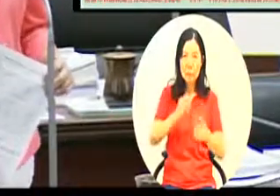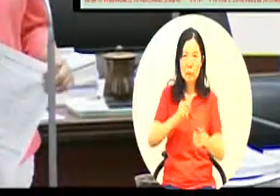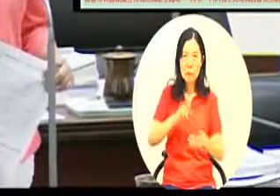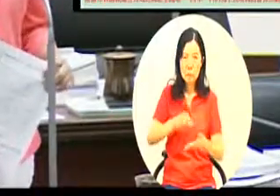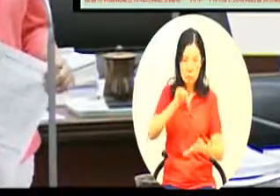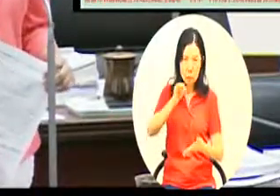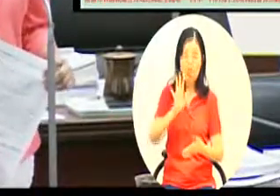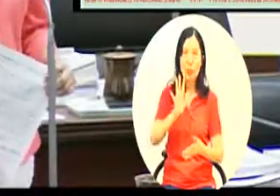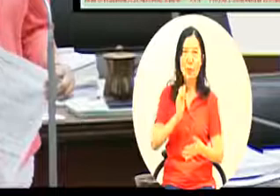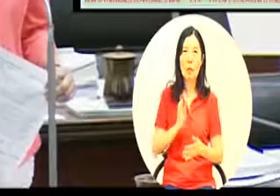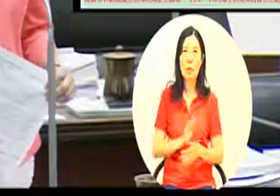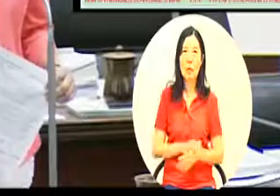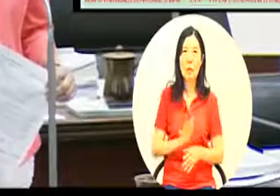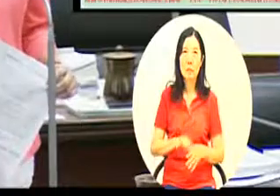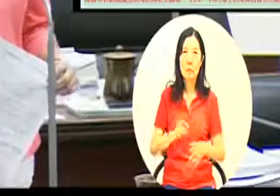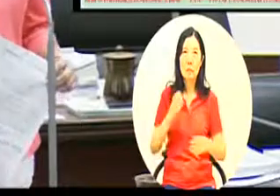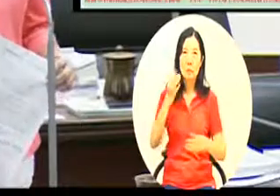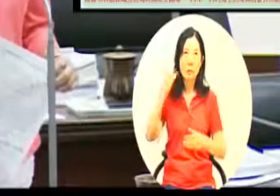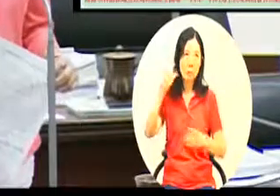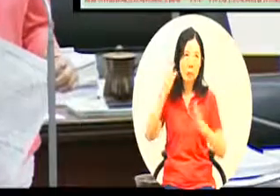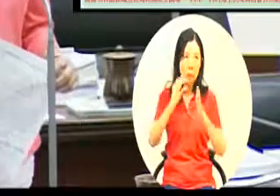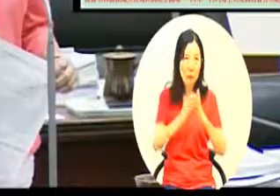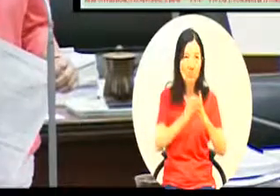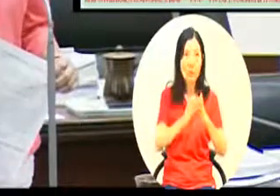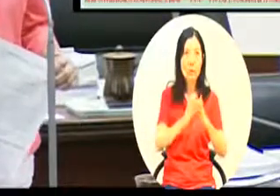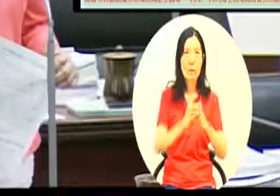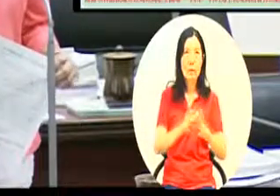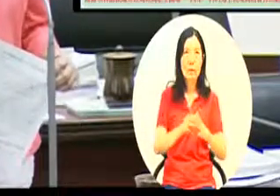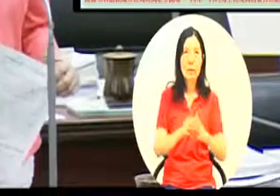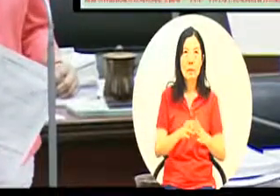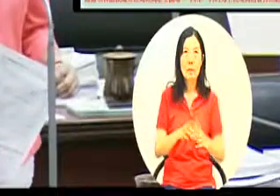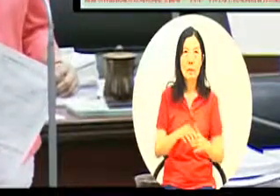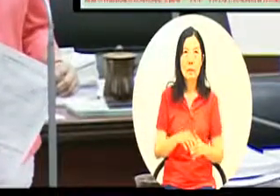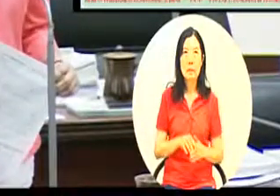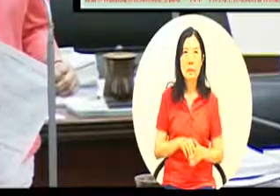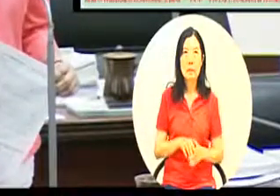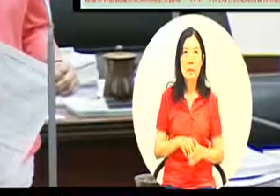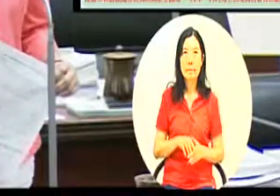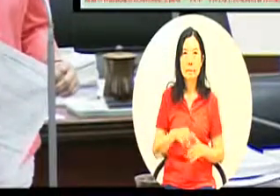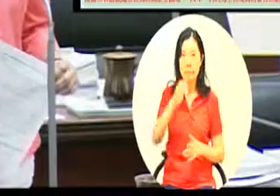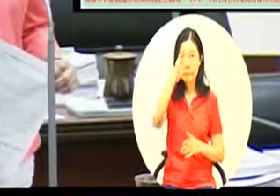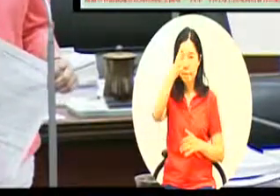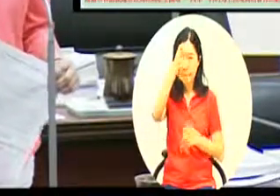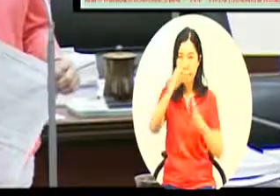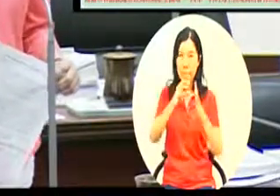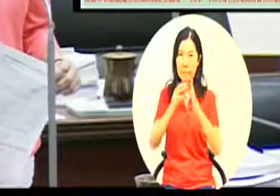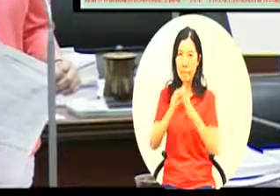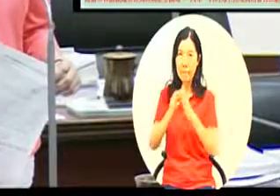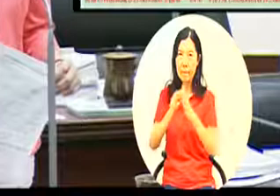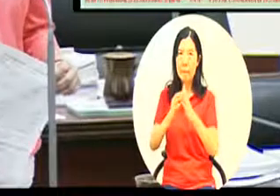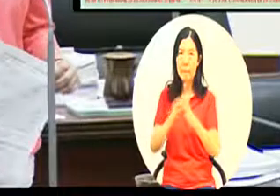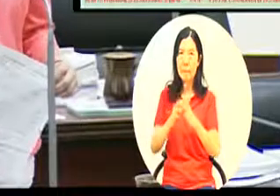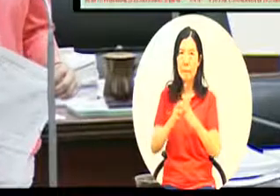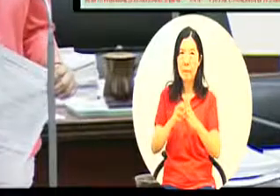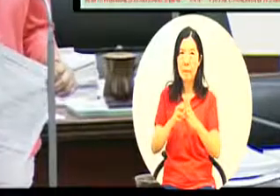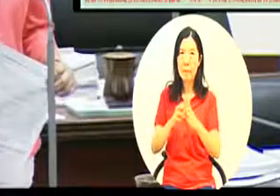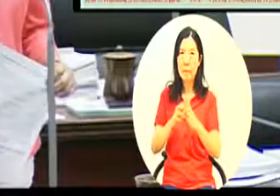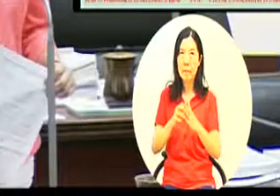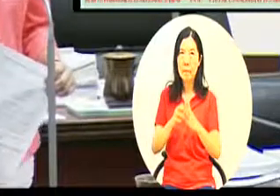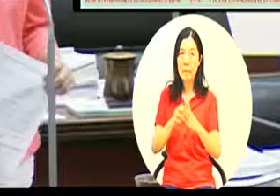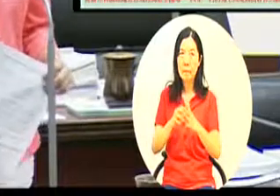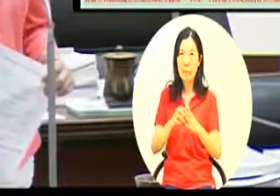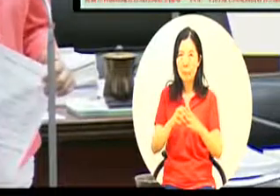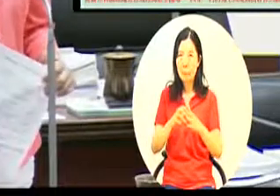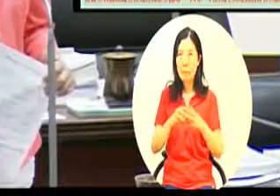过，我们的新闻局还有这一次的我们的警察局，我们真的是全体动员，但